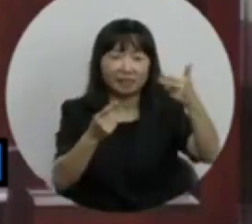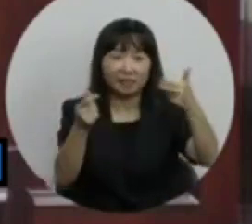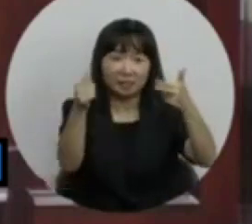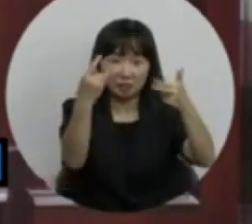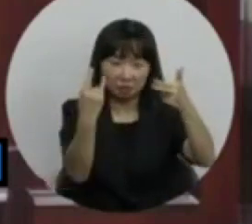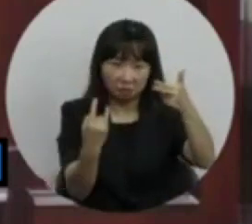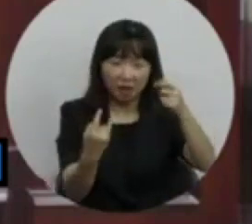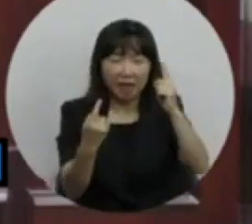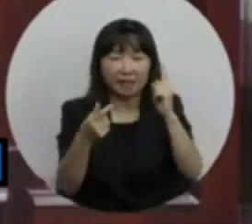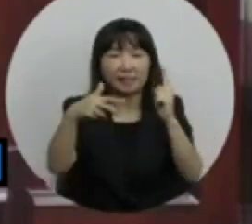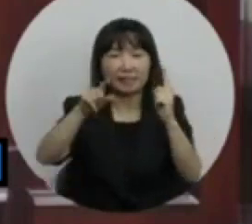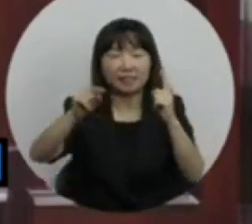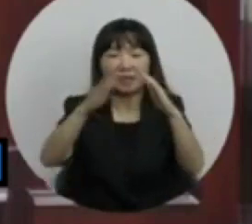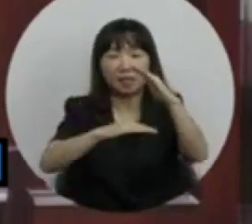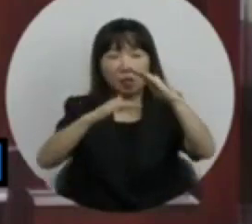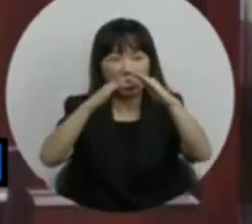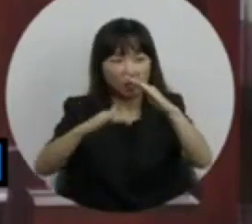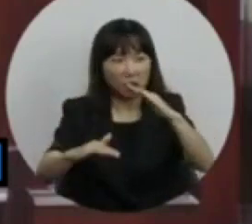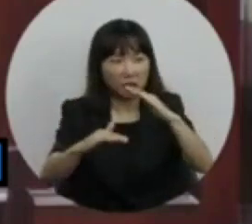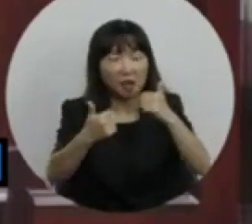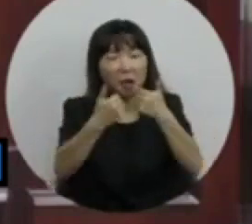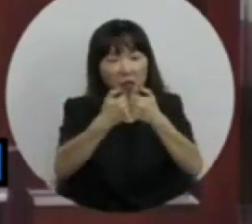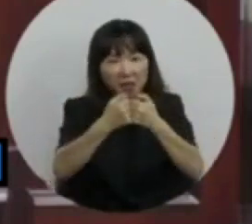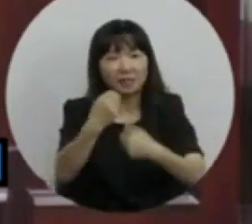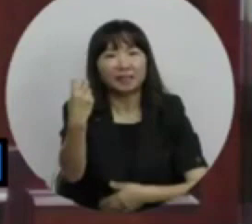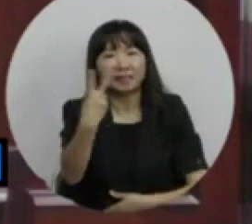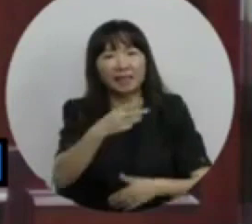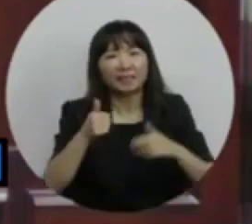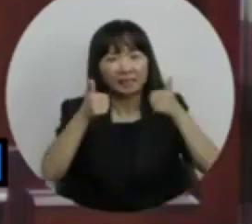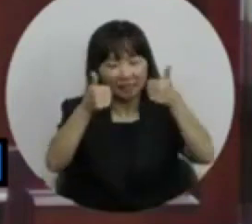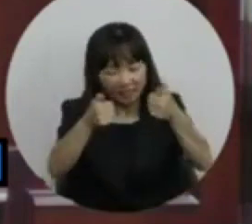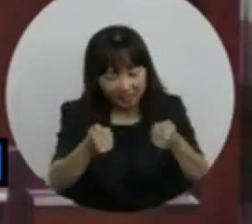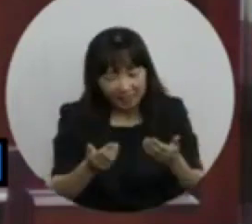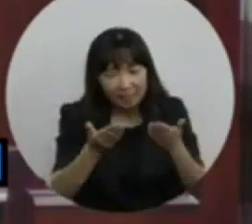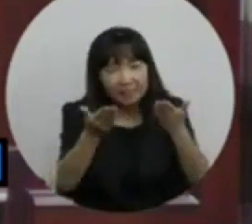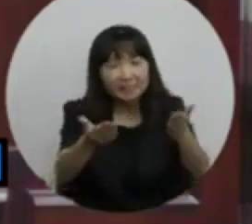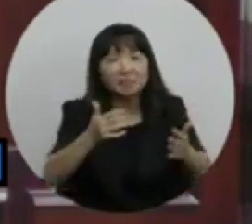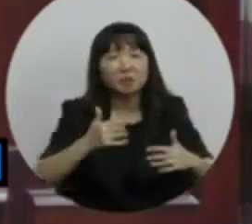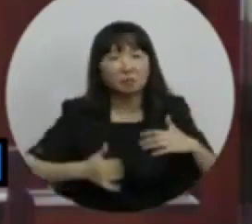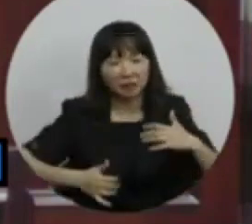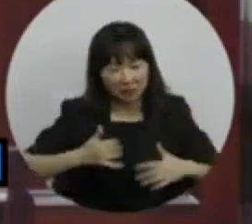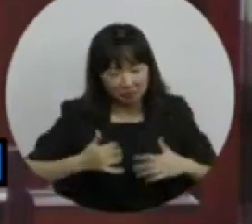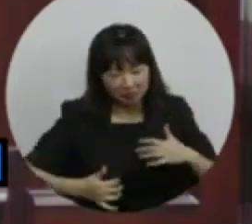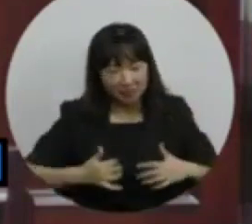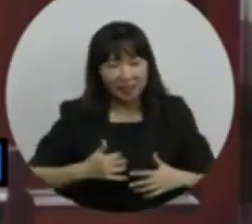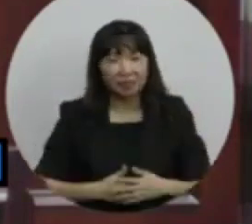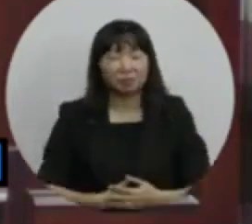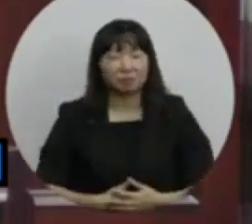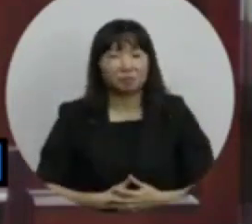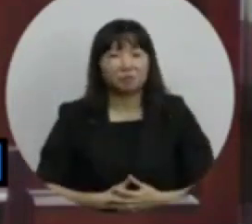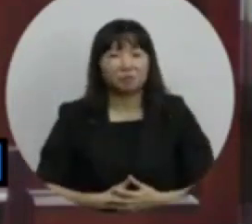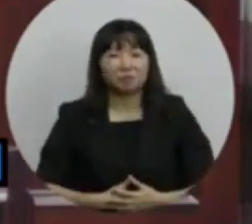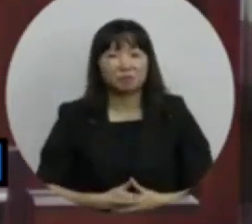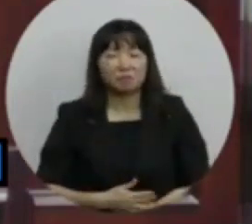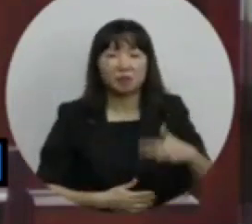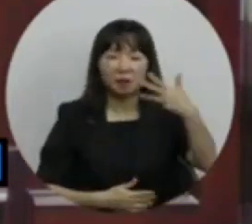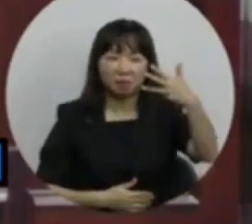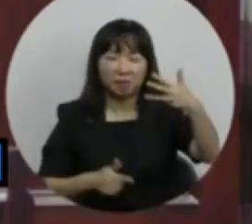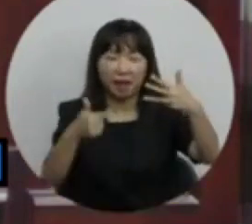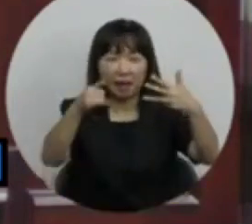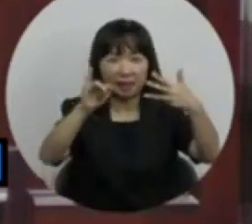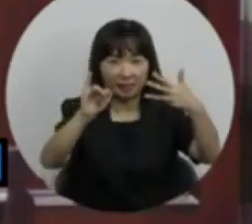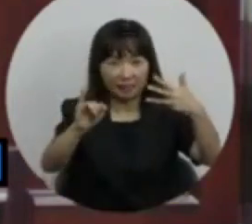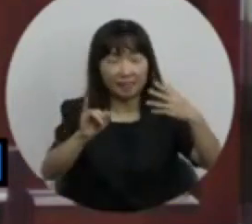제1차 정례회에서 다시 인사드리게 되어 반갑습니다. 민선 8기